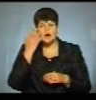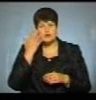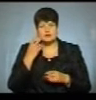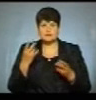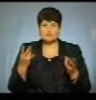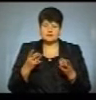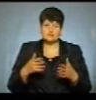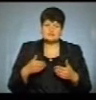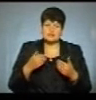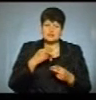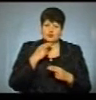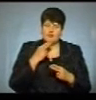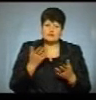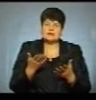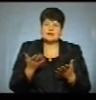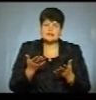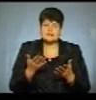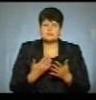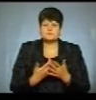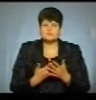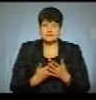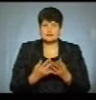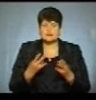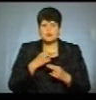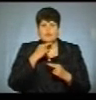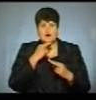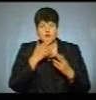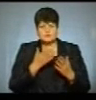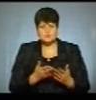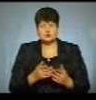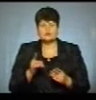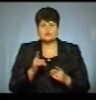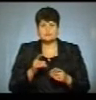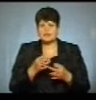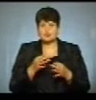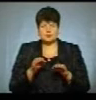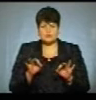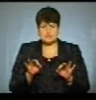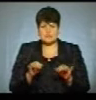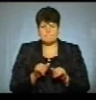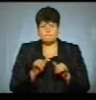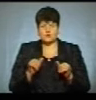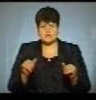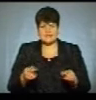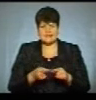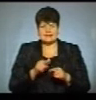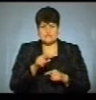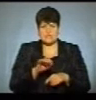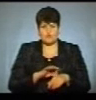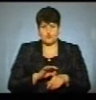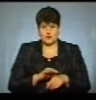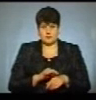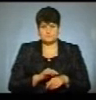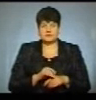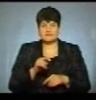потрібно звертати увагу, саме на які ознаки варто звернути увагу, щоб не допустити поширення цієї хвороби. Ви